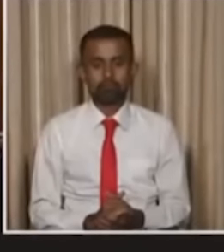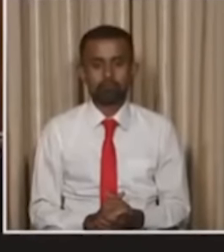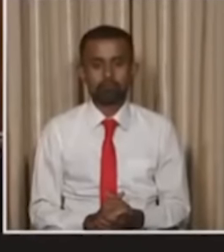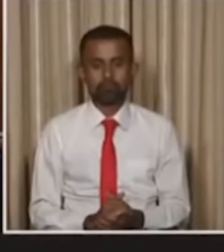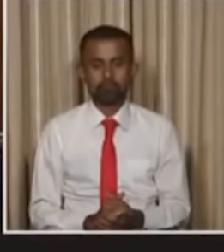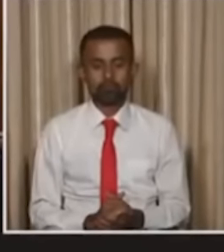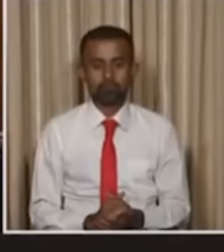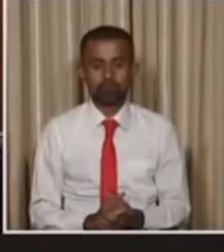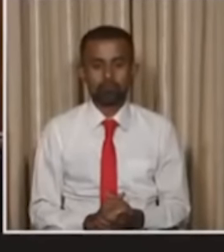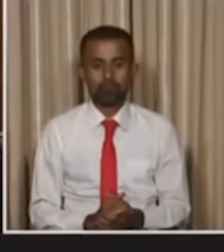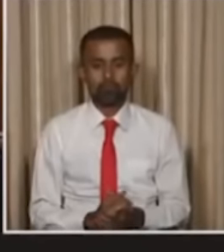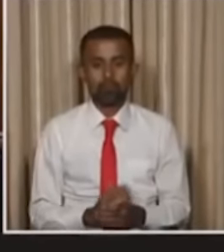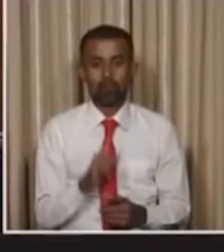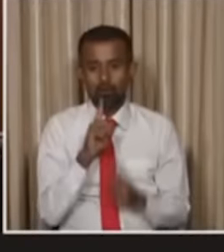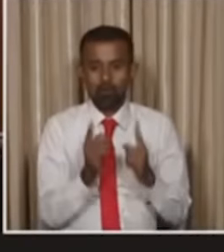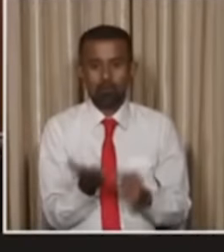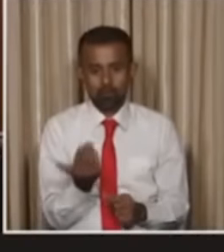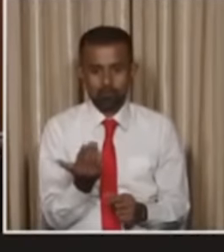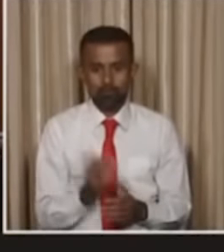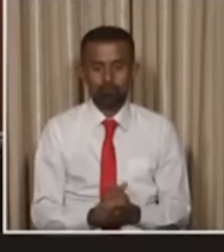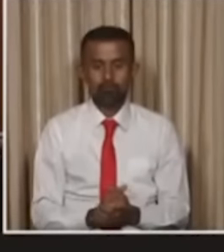ඔව් මන්ත්‍රීතුමා කතා කරන්න.